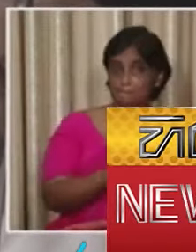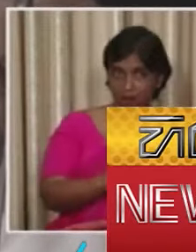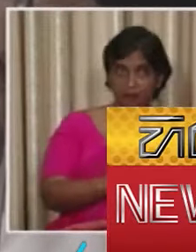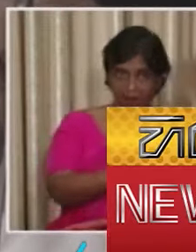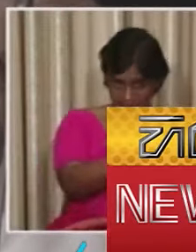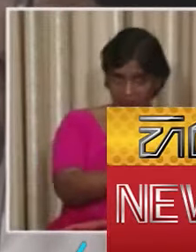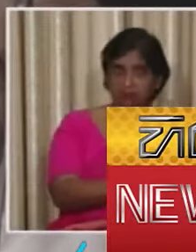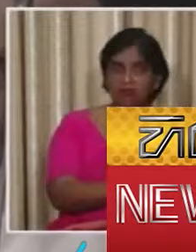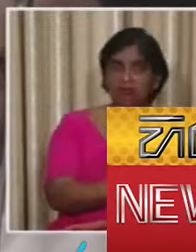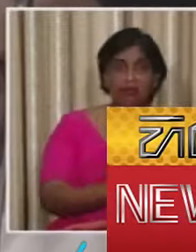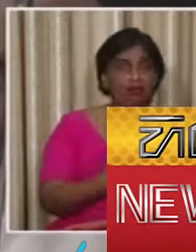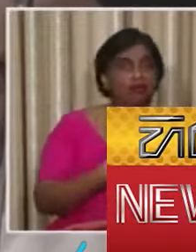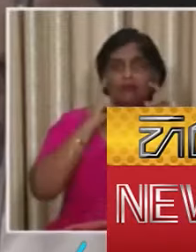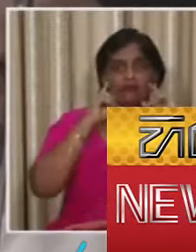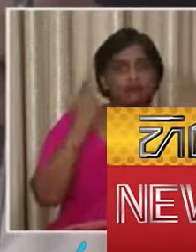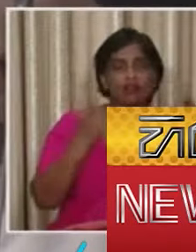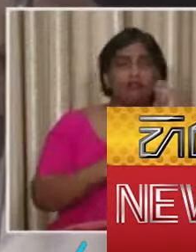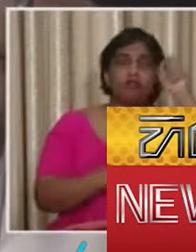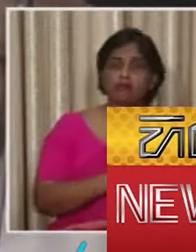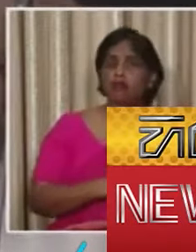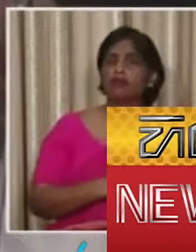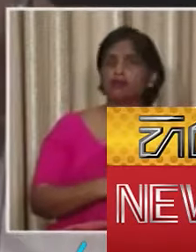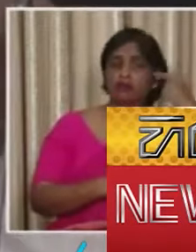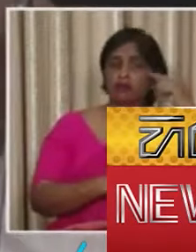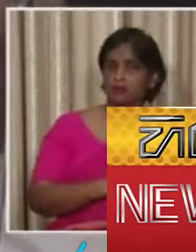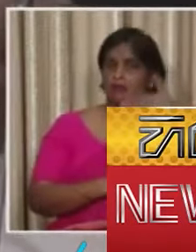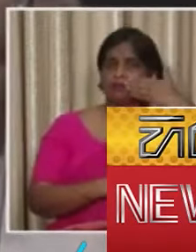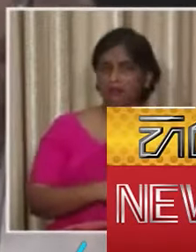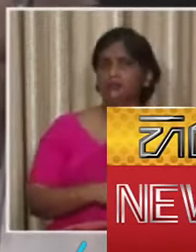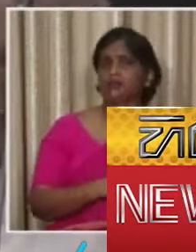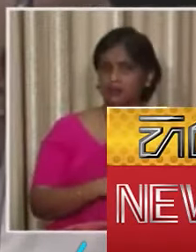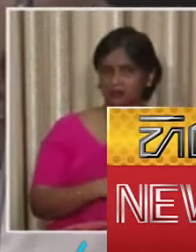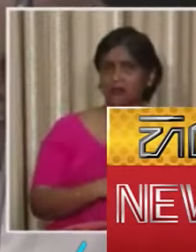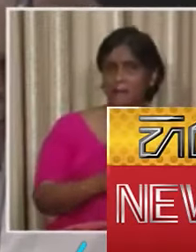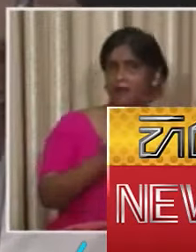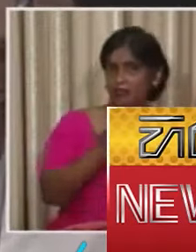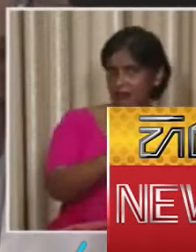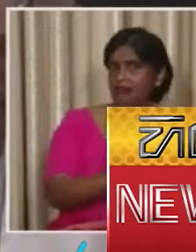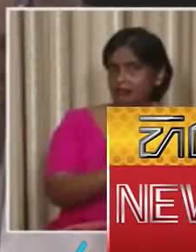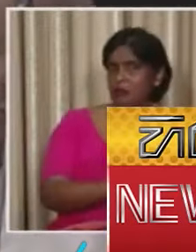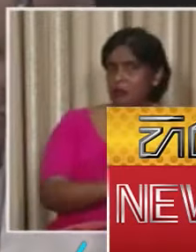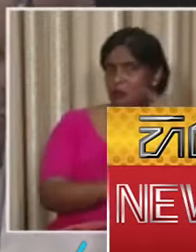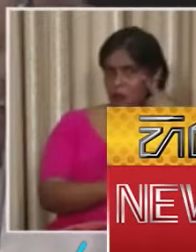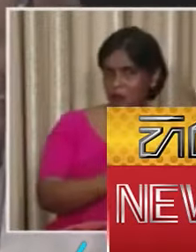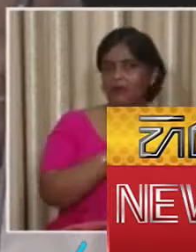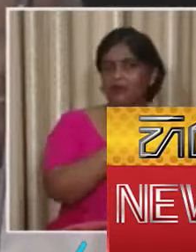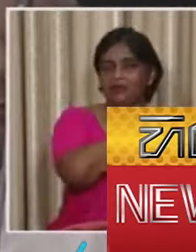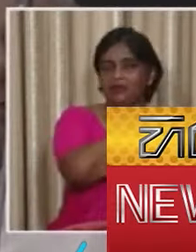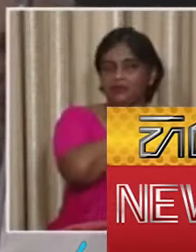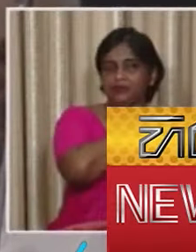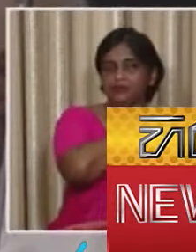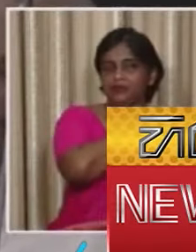කඩන්නද? ඒක මම දන්නේ නැහැ. දැන් මේ පුද්ගලයා මට වඩා පළපුරුද්දක් තියෙනවා බැංකු කඩන එක.